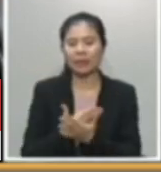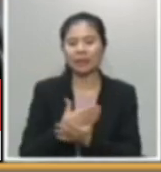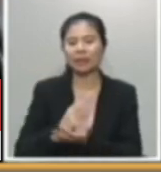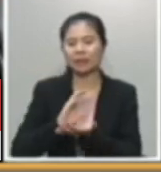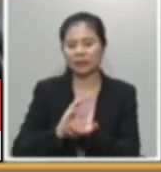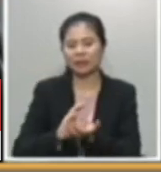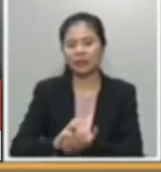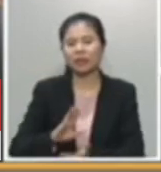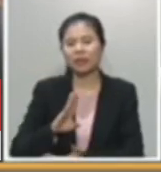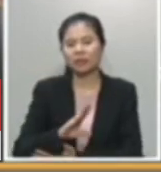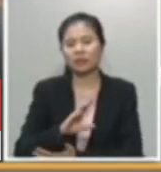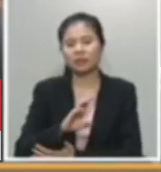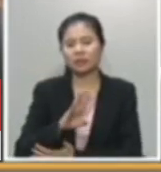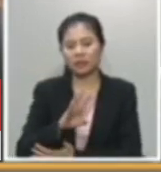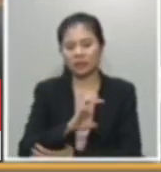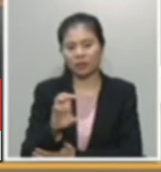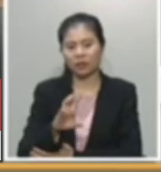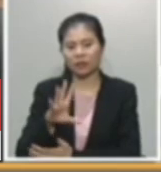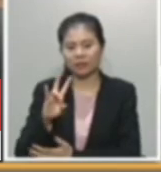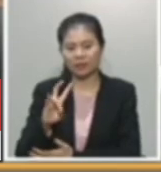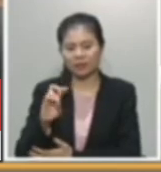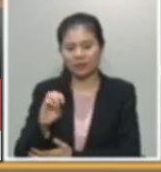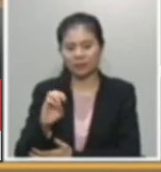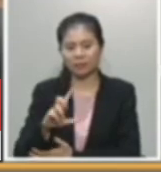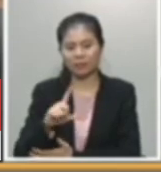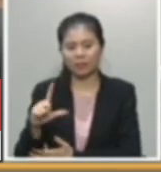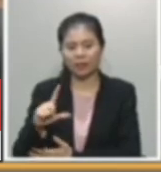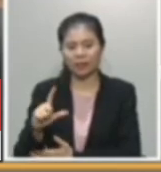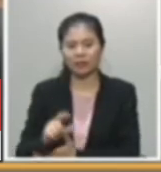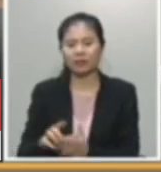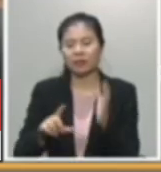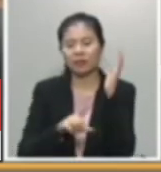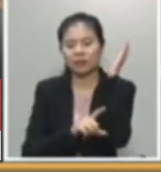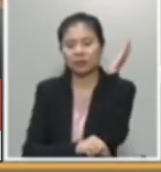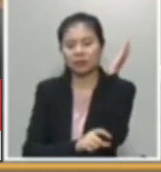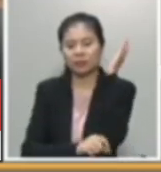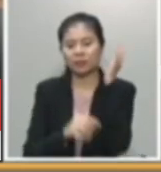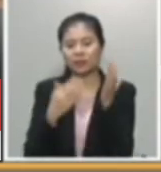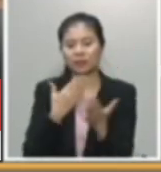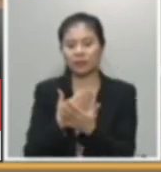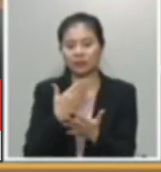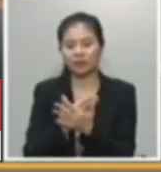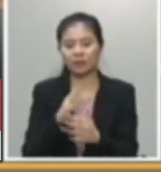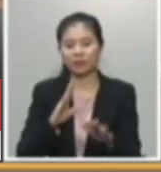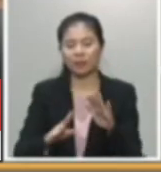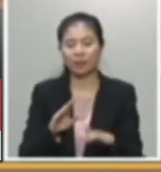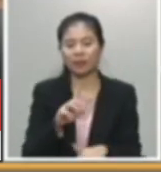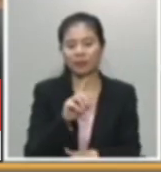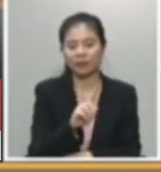เพียง470ล้านดอลลาร์สิงคโปร์คิดเป็นเงินไทยประมาณ